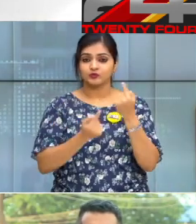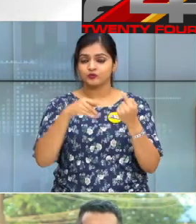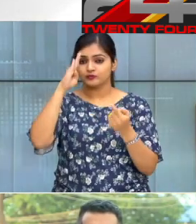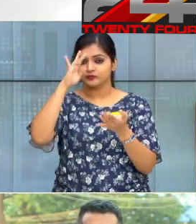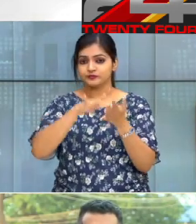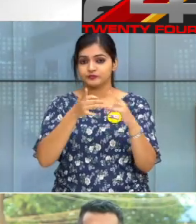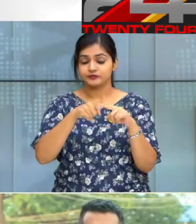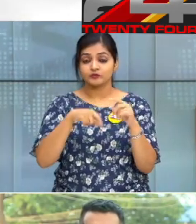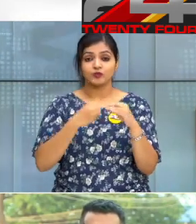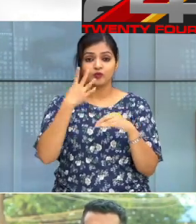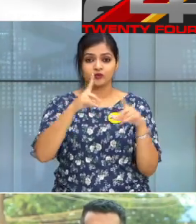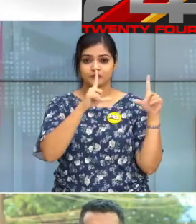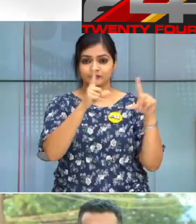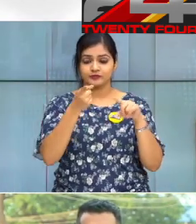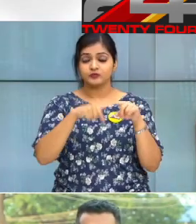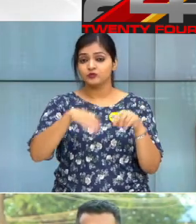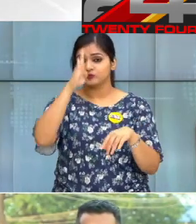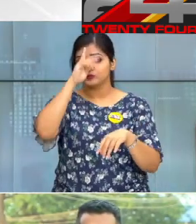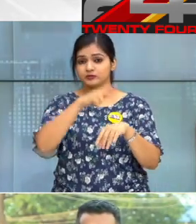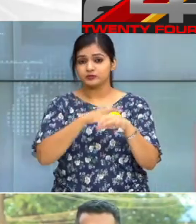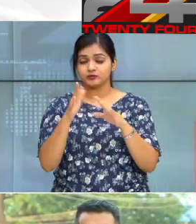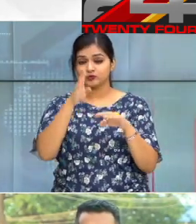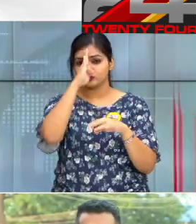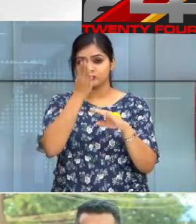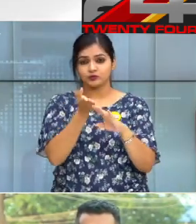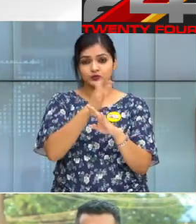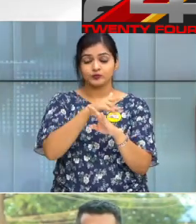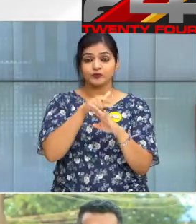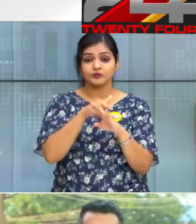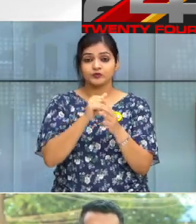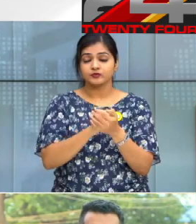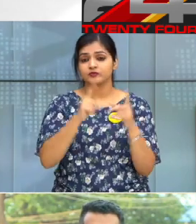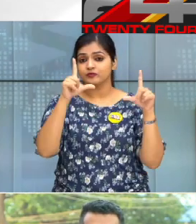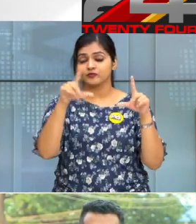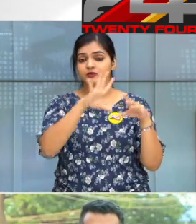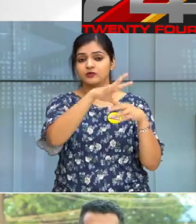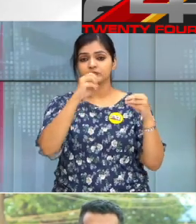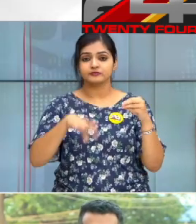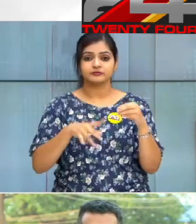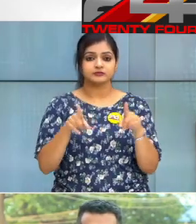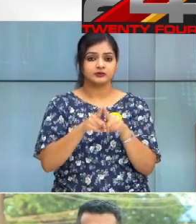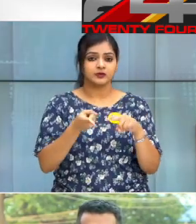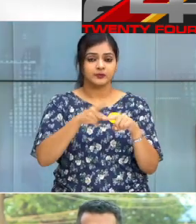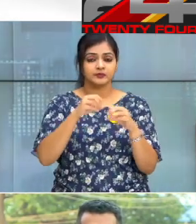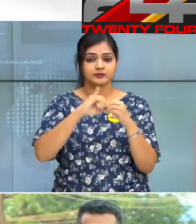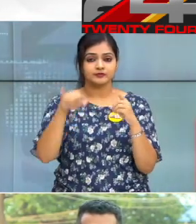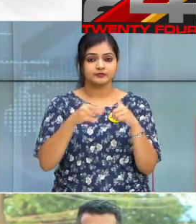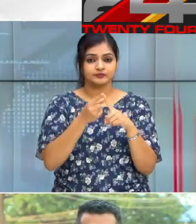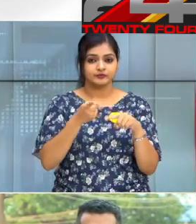കണ്ടത്. രാവിലെ വെച്ച ഫ്ലെക്സ് ബോർഡുകൾ ഉച്ചയ്ക്ക് മുന്നേ തന്നെ അത് അഴിച്ചു മാറ്റേണ്ട ഒരു സാഹചര്യത്തിലേക്ക് BJP പോയി.